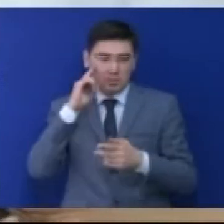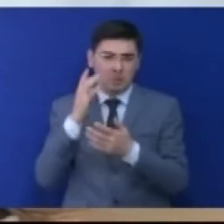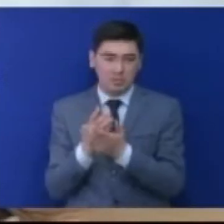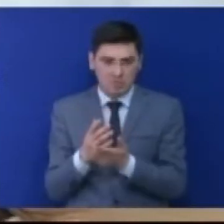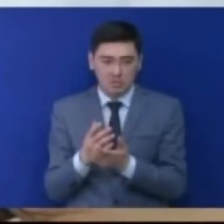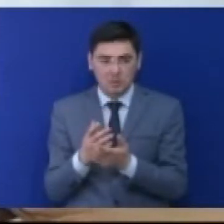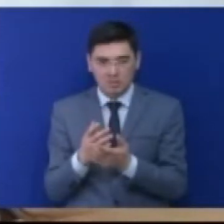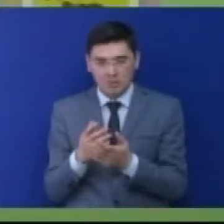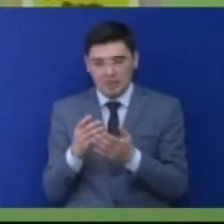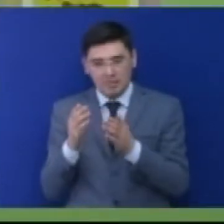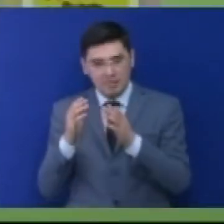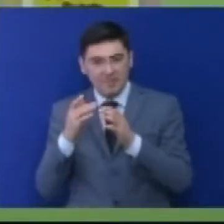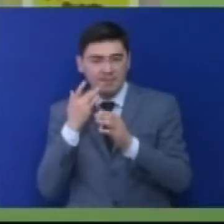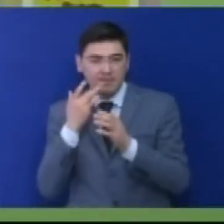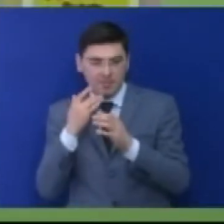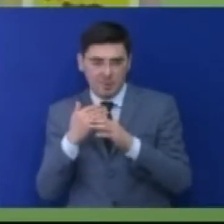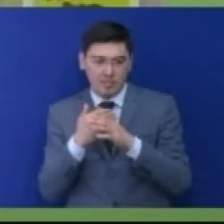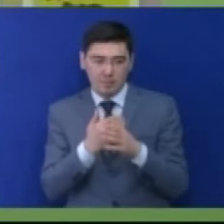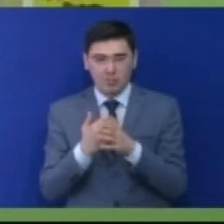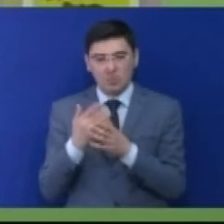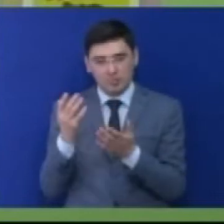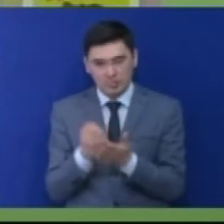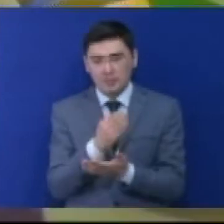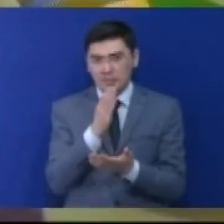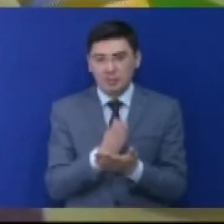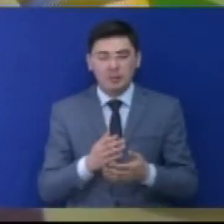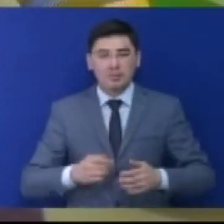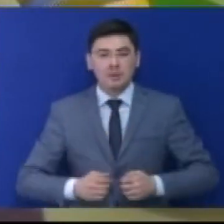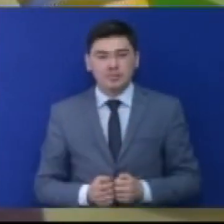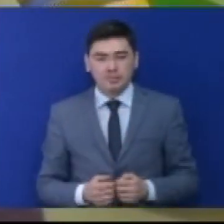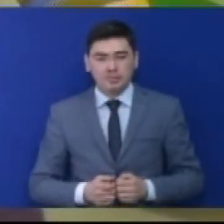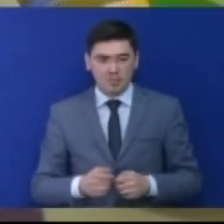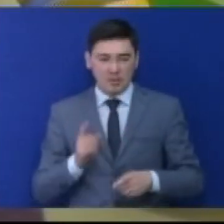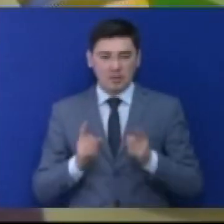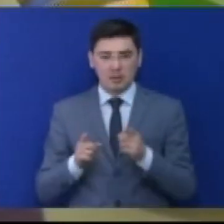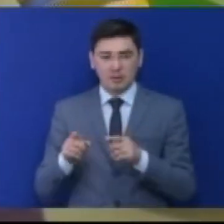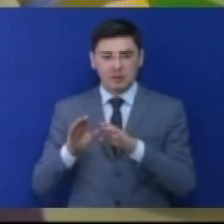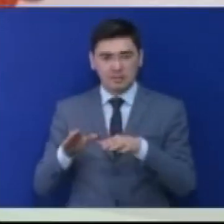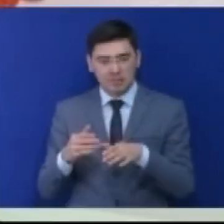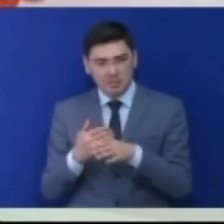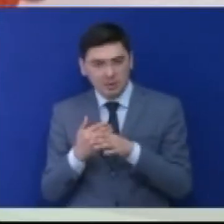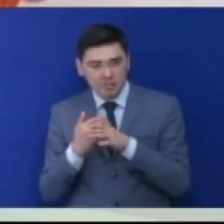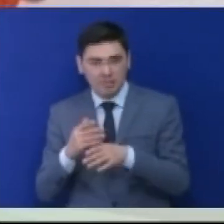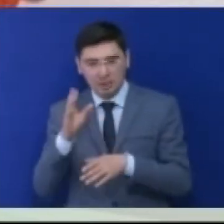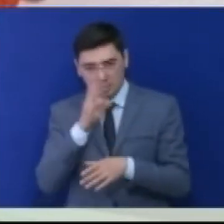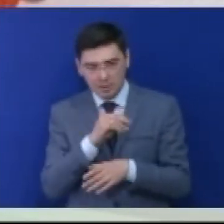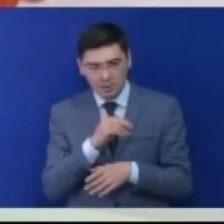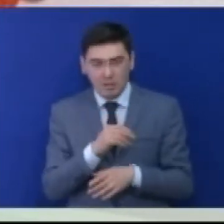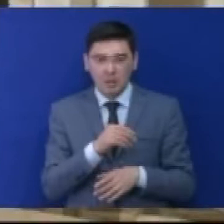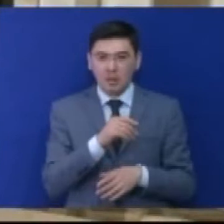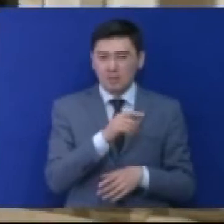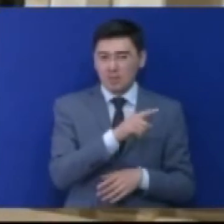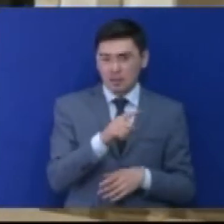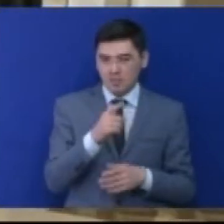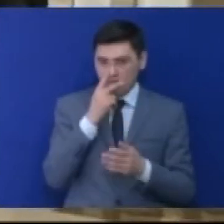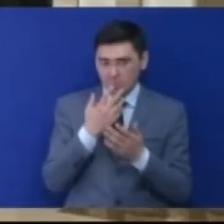охвачены инклюзией. Современная методика способствует реальному оказанию помощи детям. Кроме того, тренеры семинара